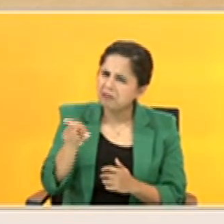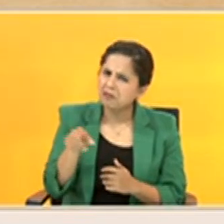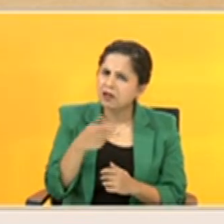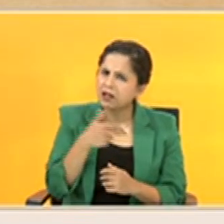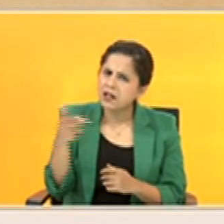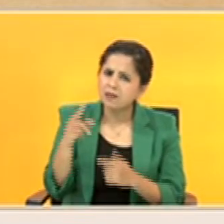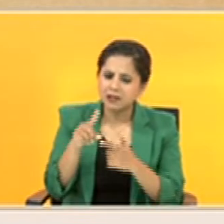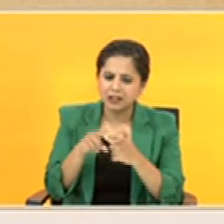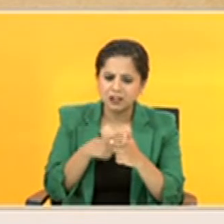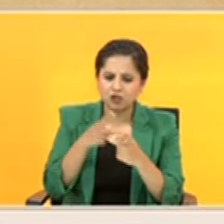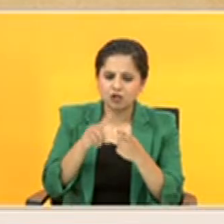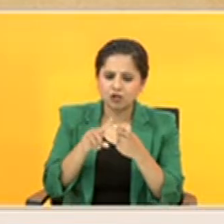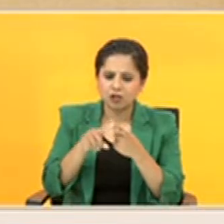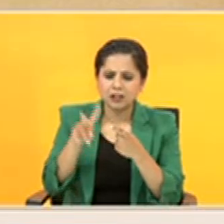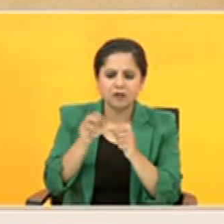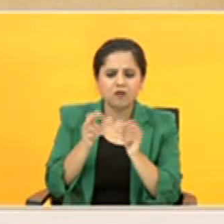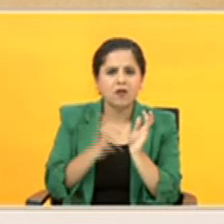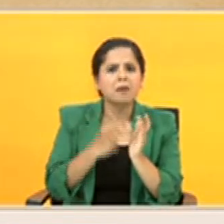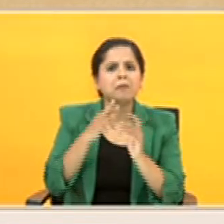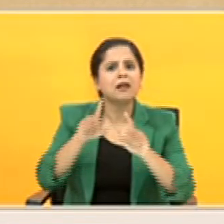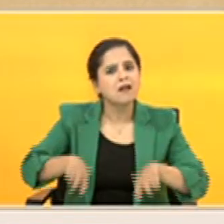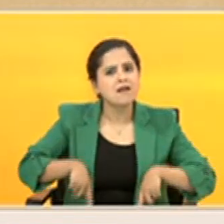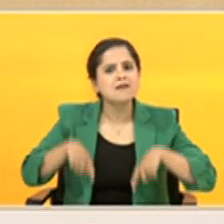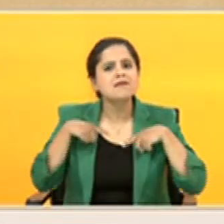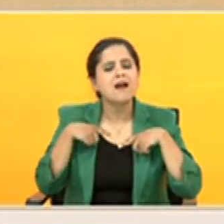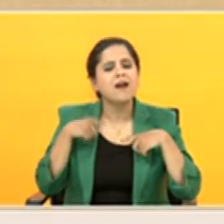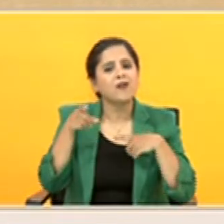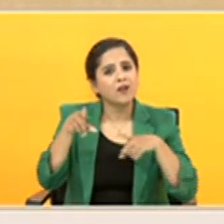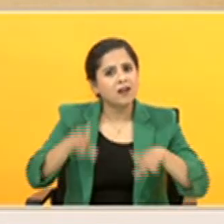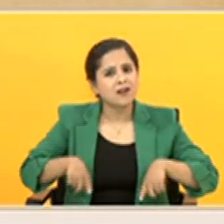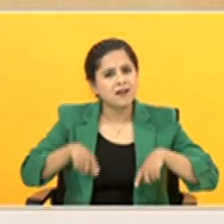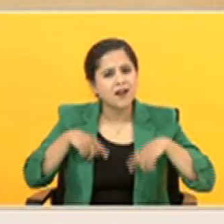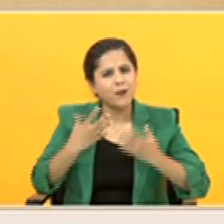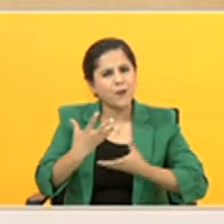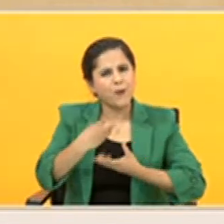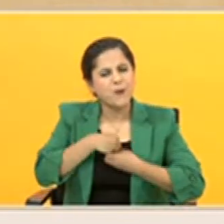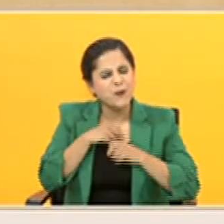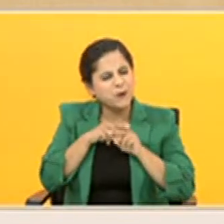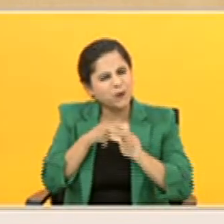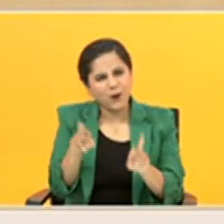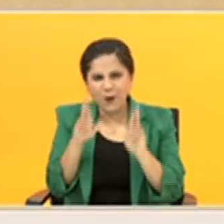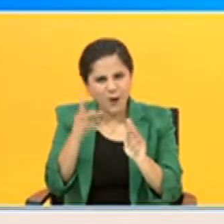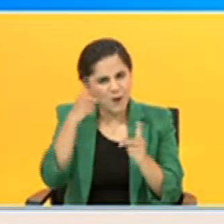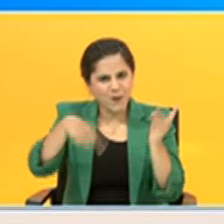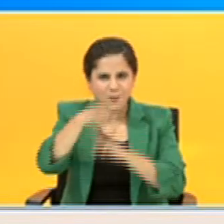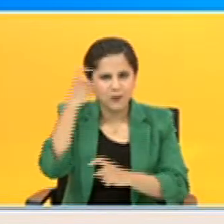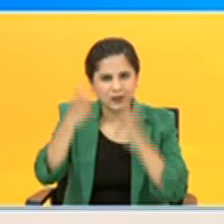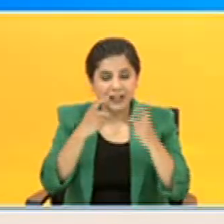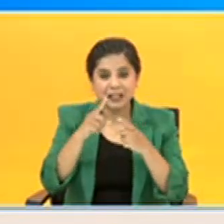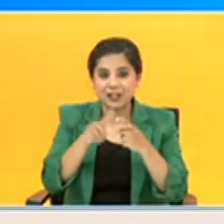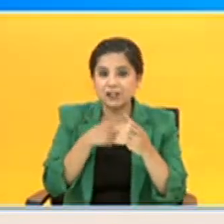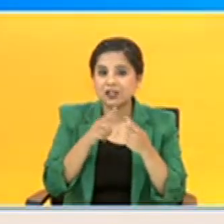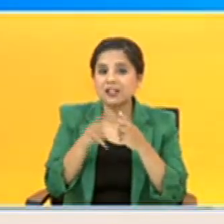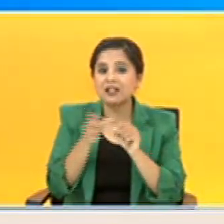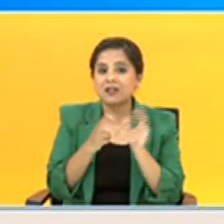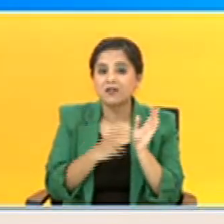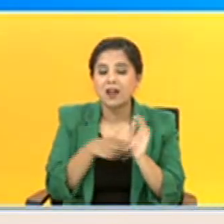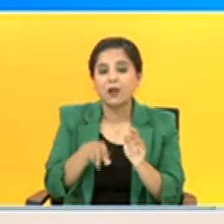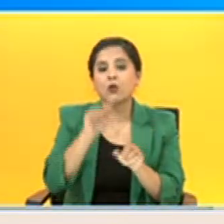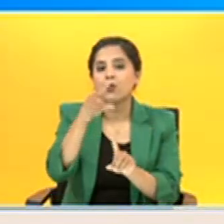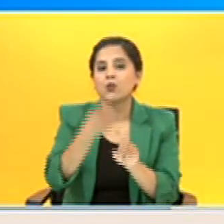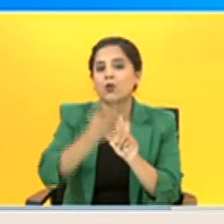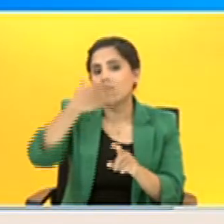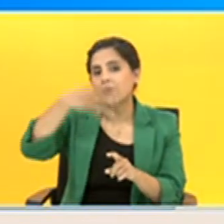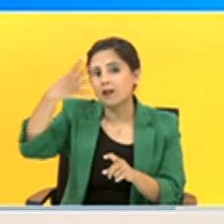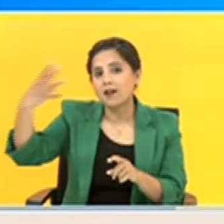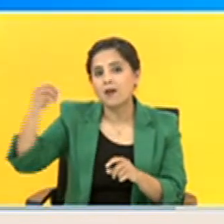में ही जीवन हो वो कितनी जीवंतता से भरे होंगे। जीवन जी उत्तराखंड के